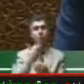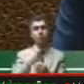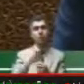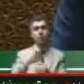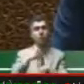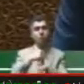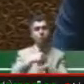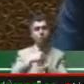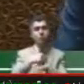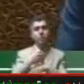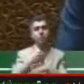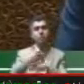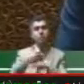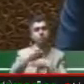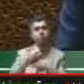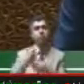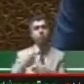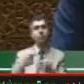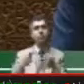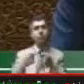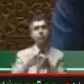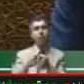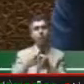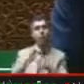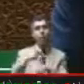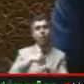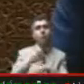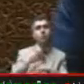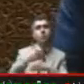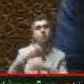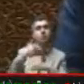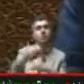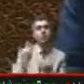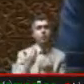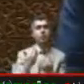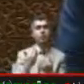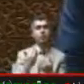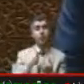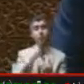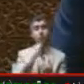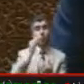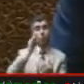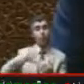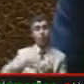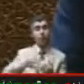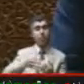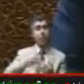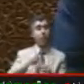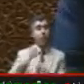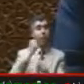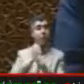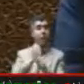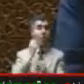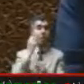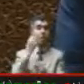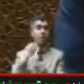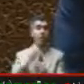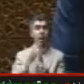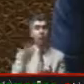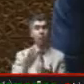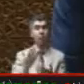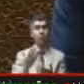مدة كان له معنى هذا السؤال، هذه مدة من الزمان. ولكن وظيفة العمومية الآن